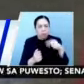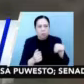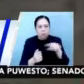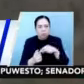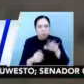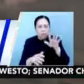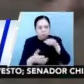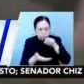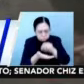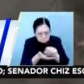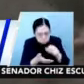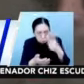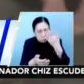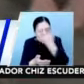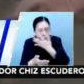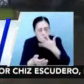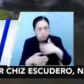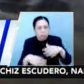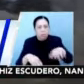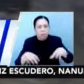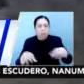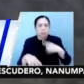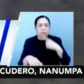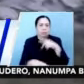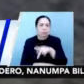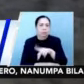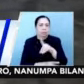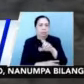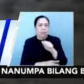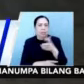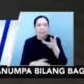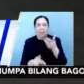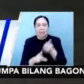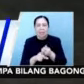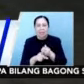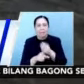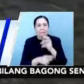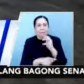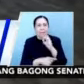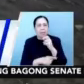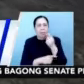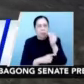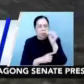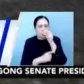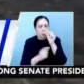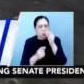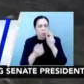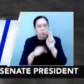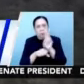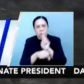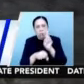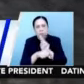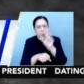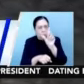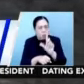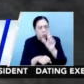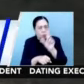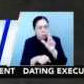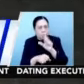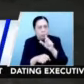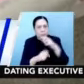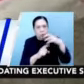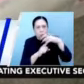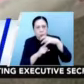sa mga beach blanket. Sabi ng PDEA, epekto ito ng microdosing o pagkonsumo ng mababang dose ng shrooms o